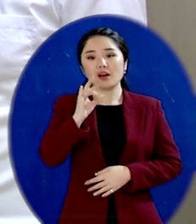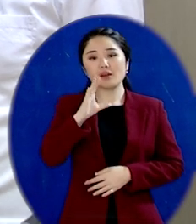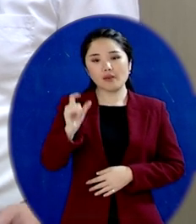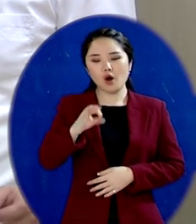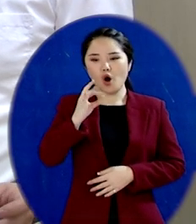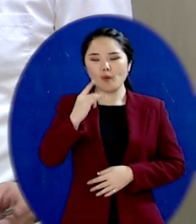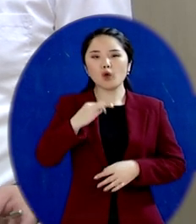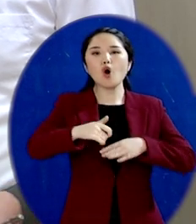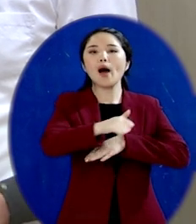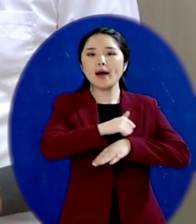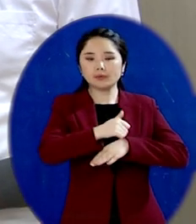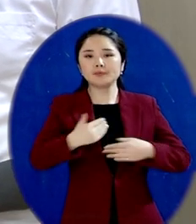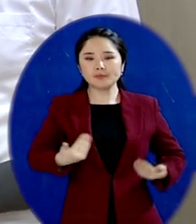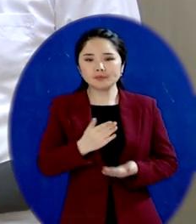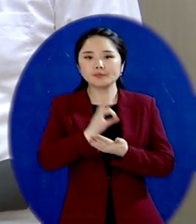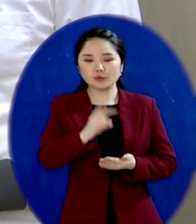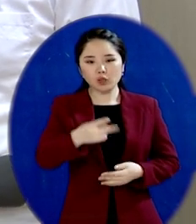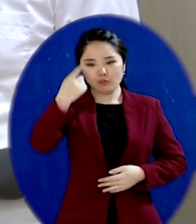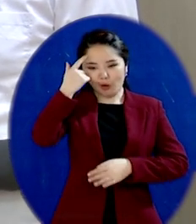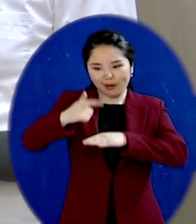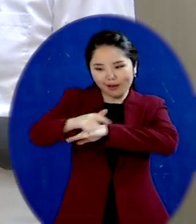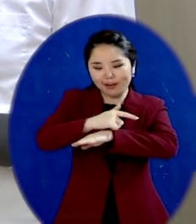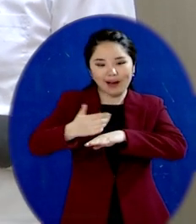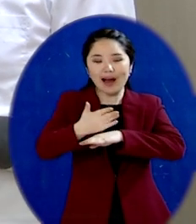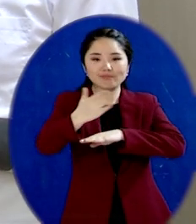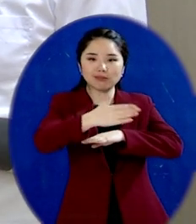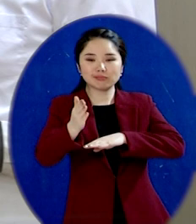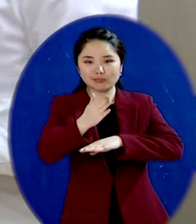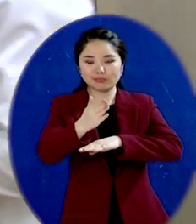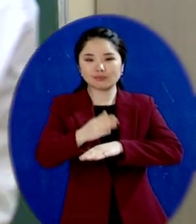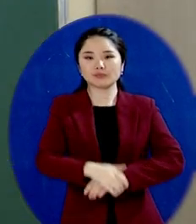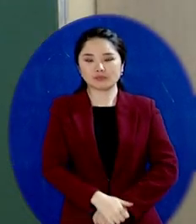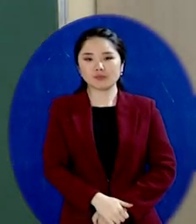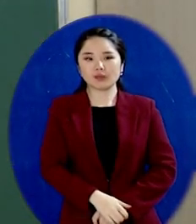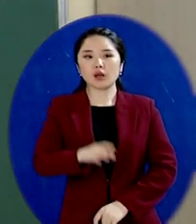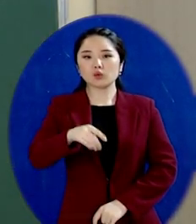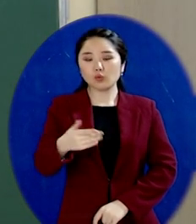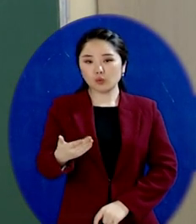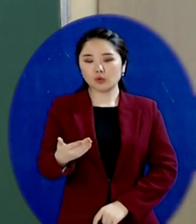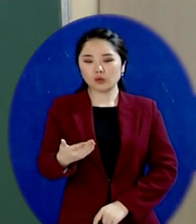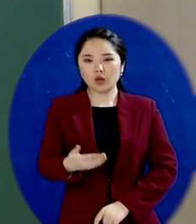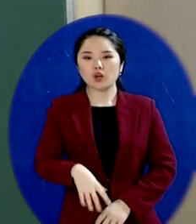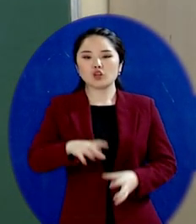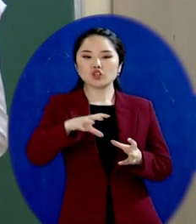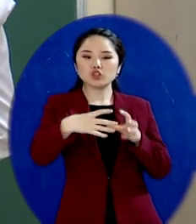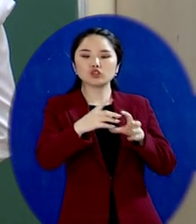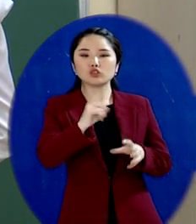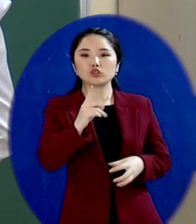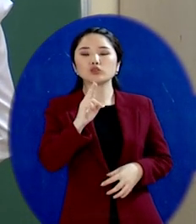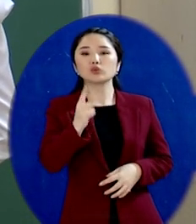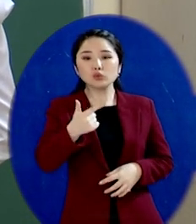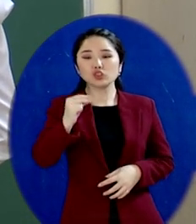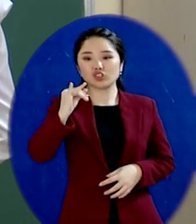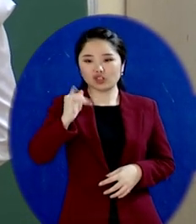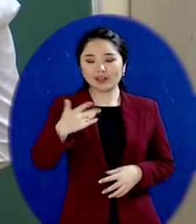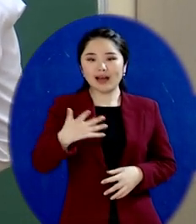Өмнө Говь аймагт амьдардаг бол Монгол орны аль зүгт байгаа вэ? Тэгвэл ертөнцийн зүг чигийн тэмдэглэгийг